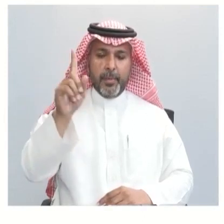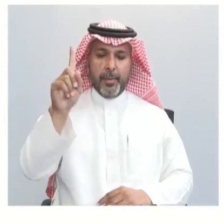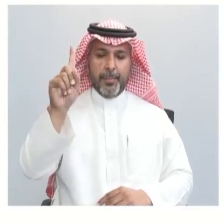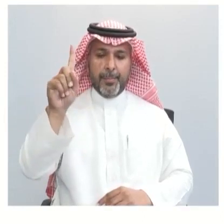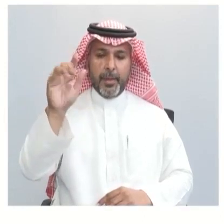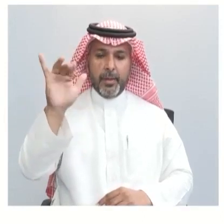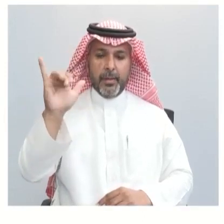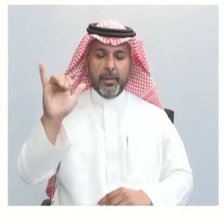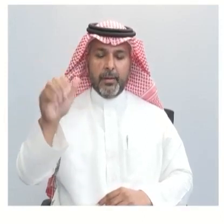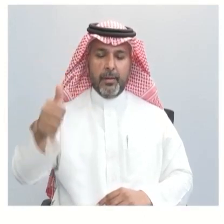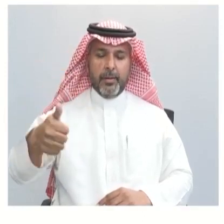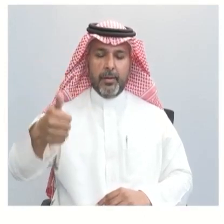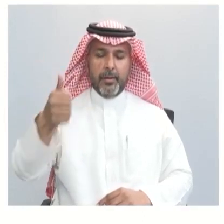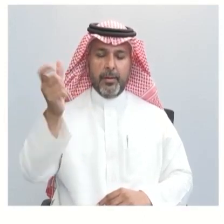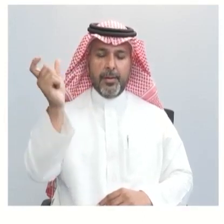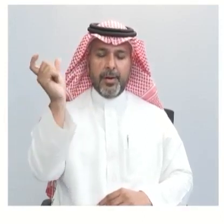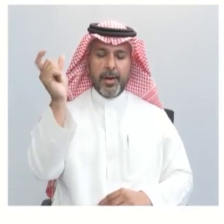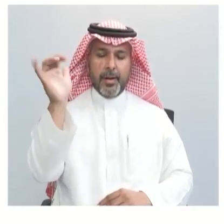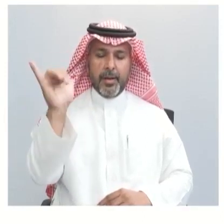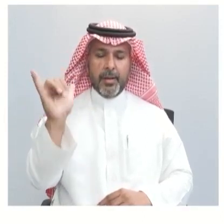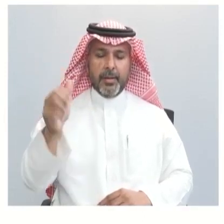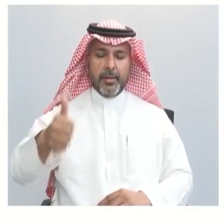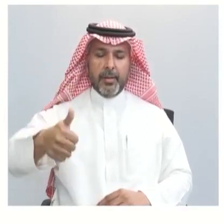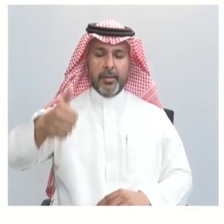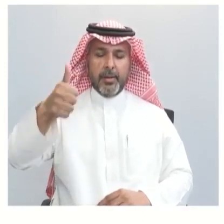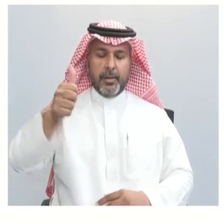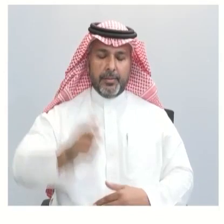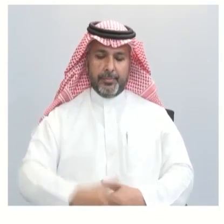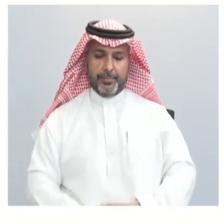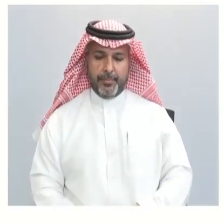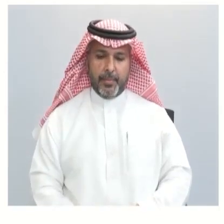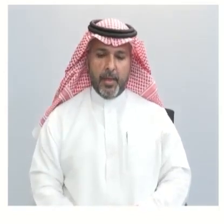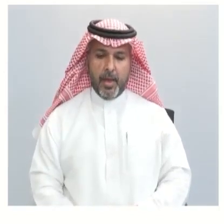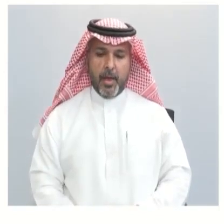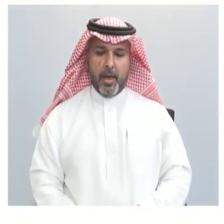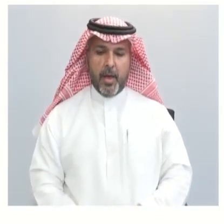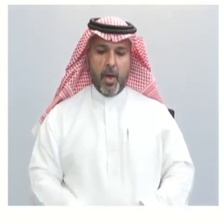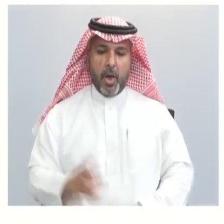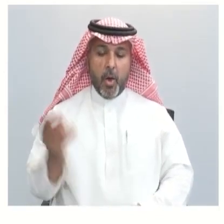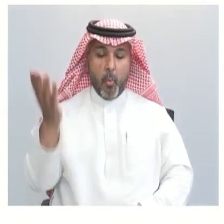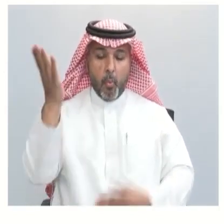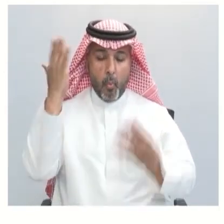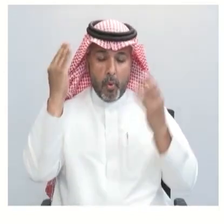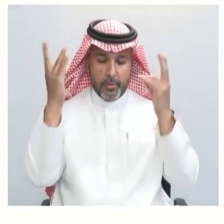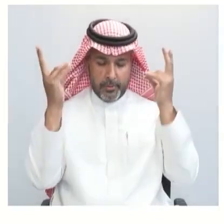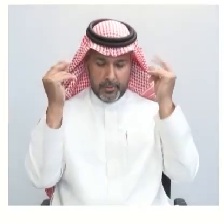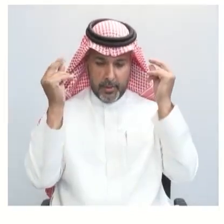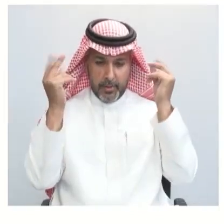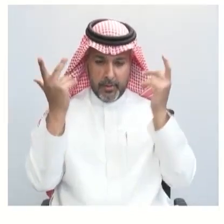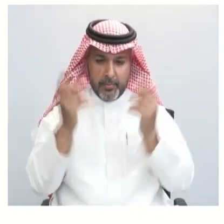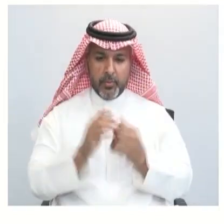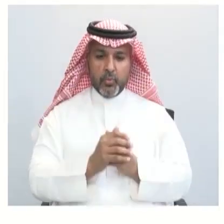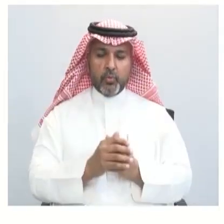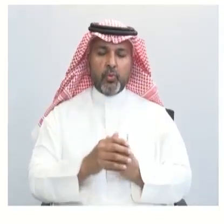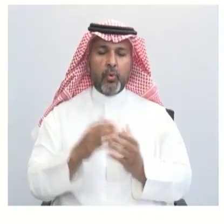الرقمي فيما سبق درست تمثيل دوال كثيرات الحدود بيانيا والان راح نحدد خصائص